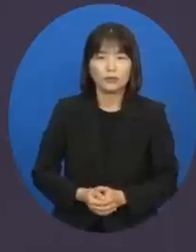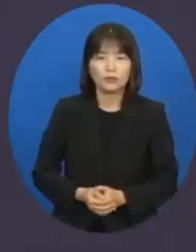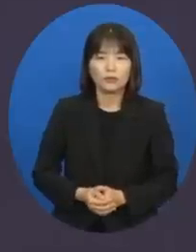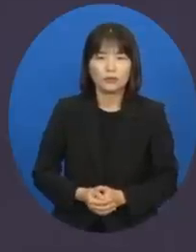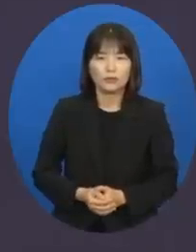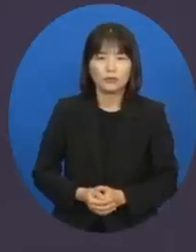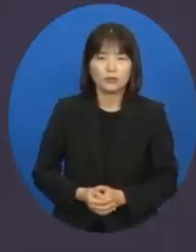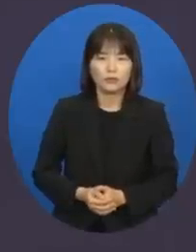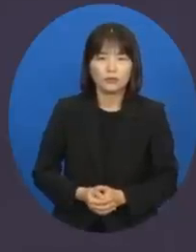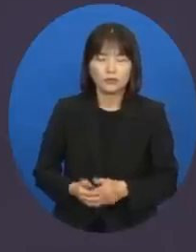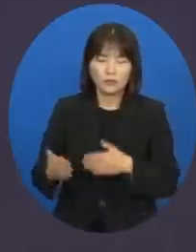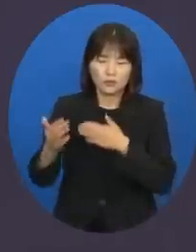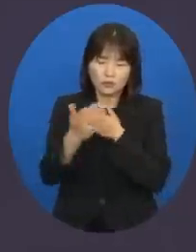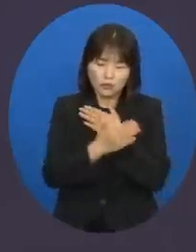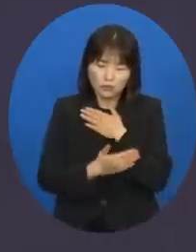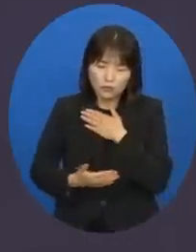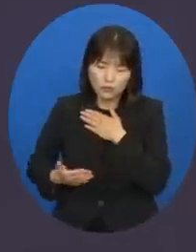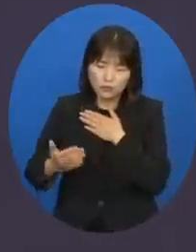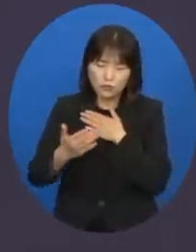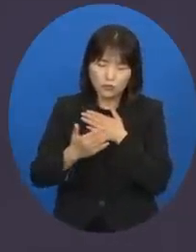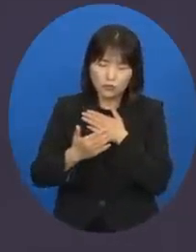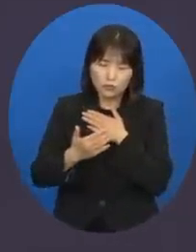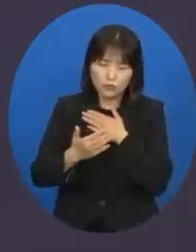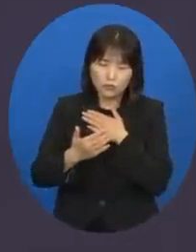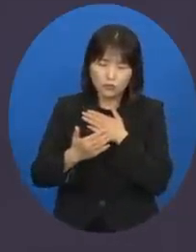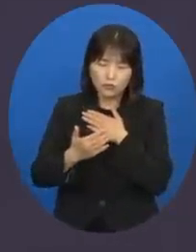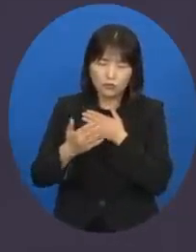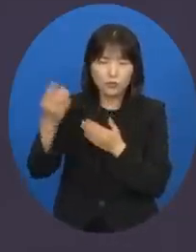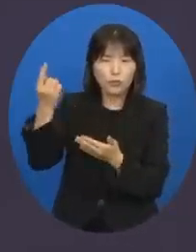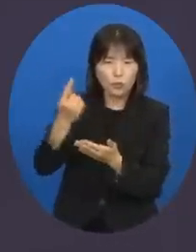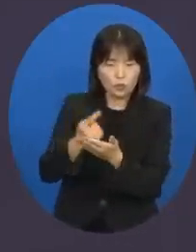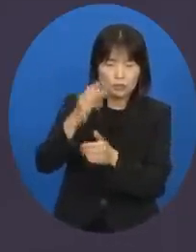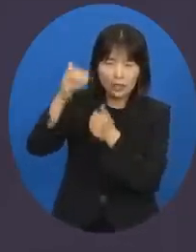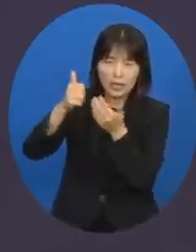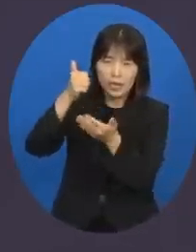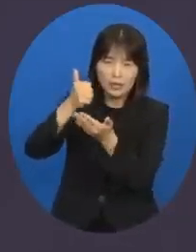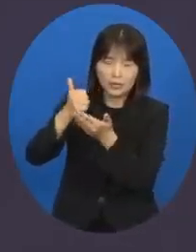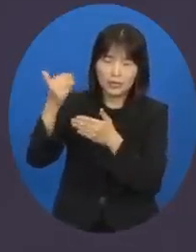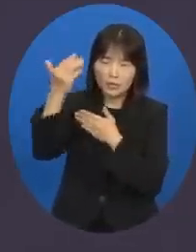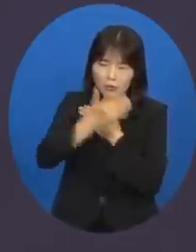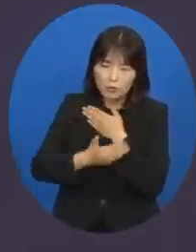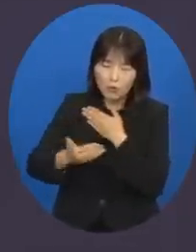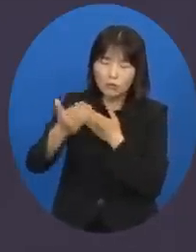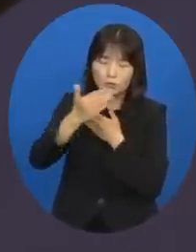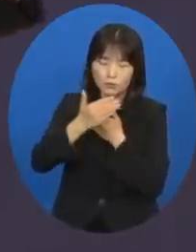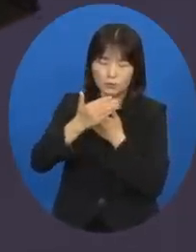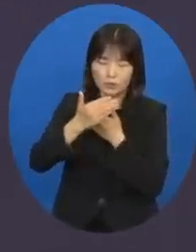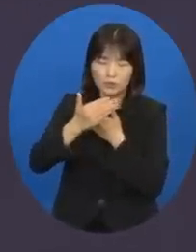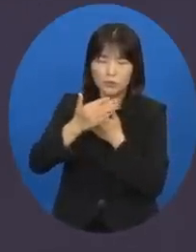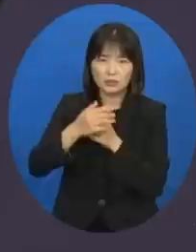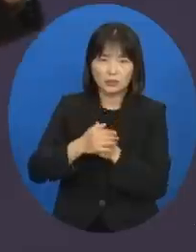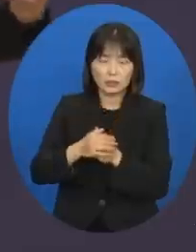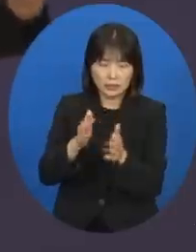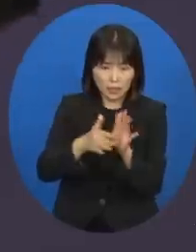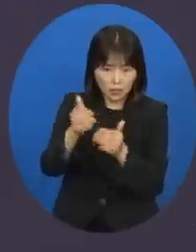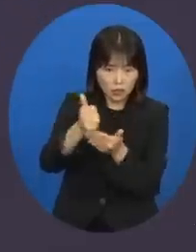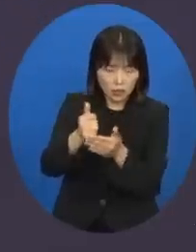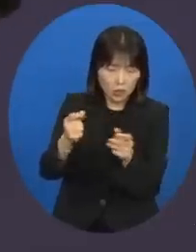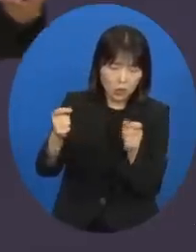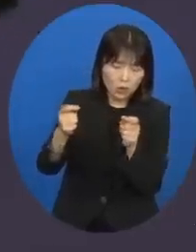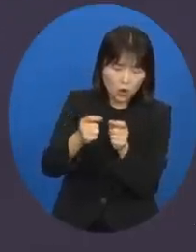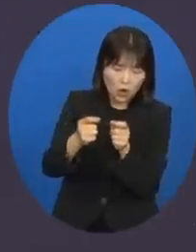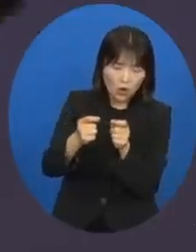육신을 입고 그 하나님의 본체이신 그분이 직접 오신 그 하나님의 아들이신 예수님을 바로 곁에서 모실 수